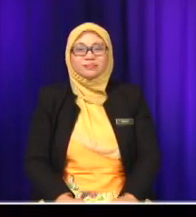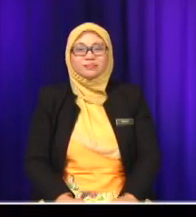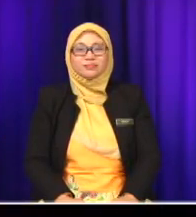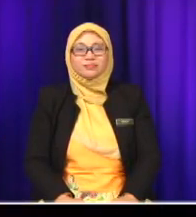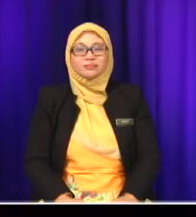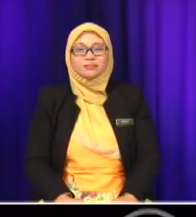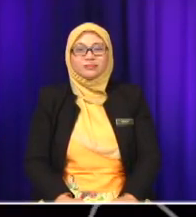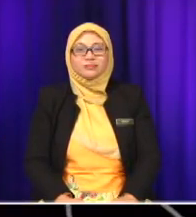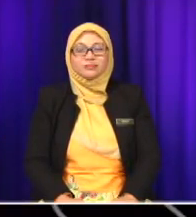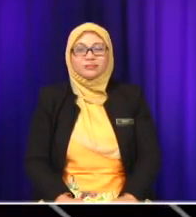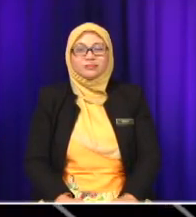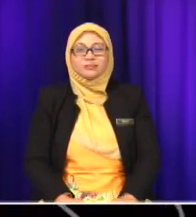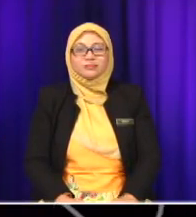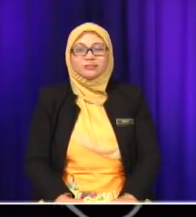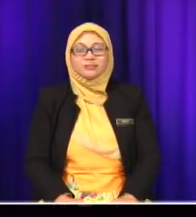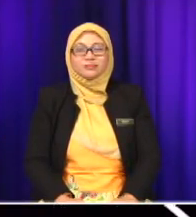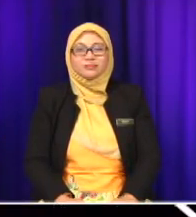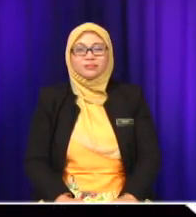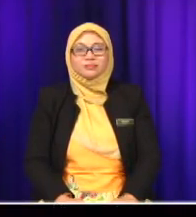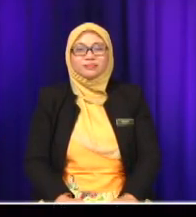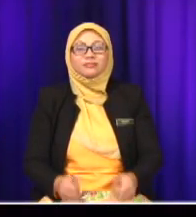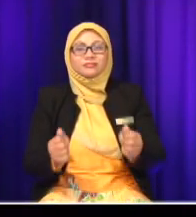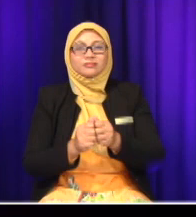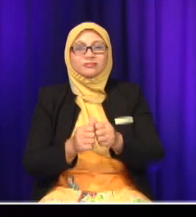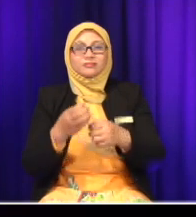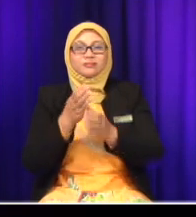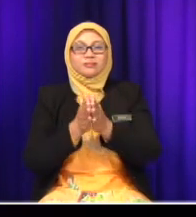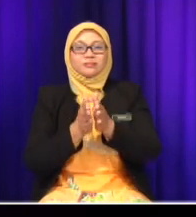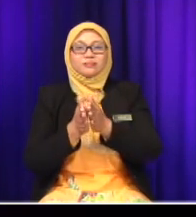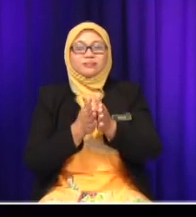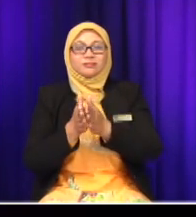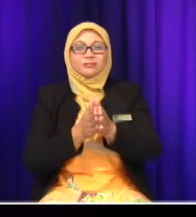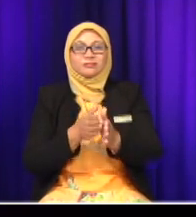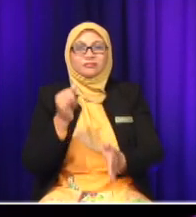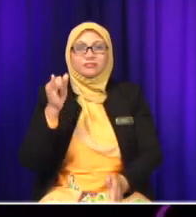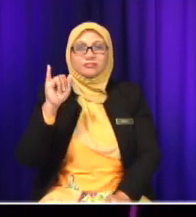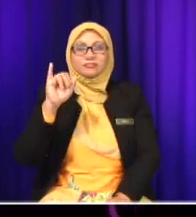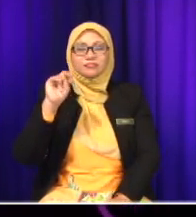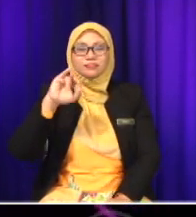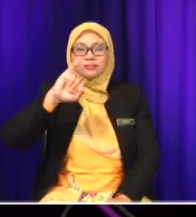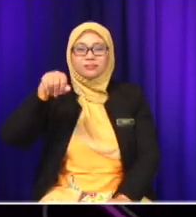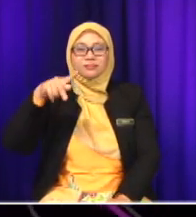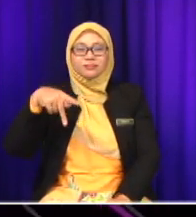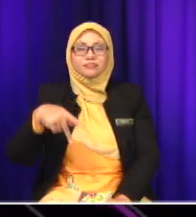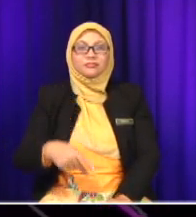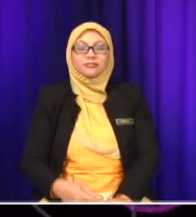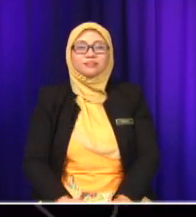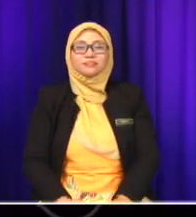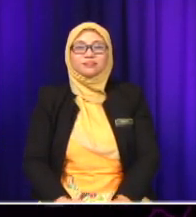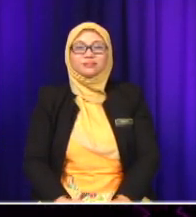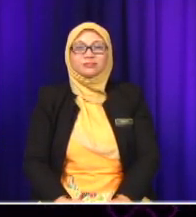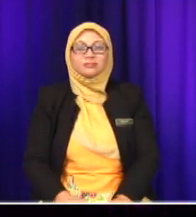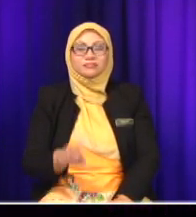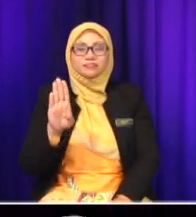azh apa kaedah dia in mempelas injab okey baik Azhar terima kasih Oke